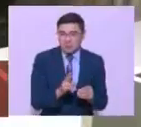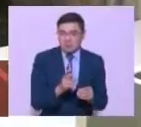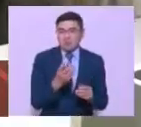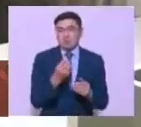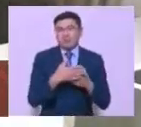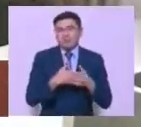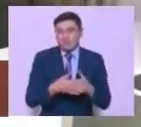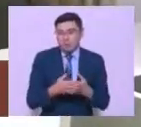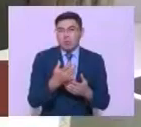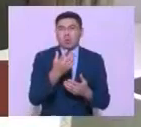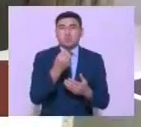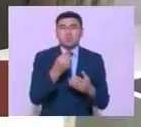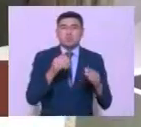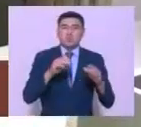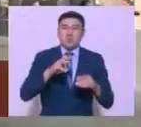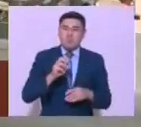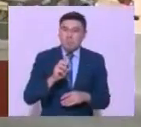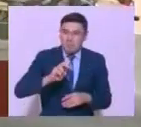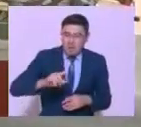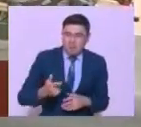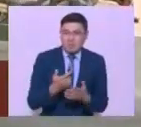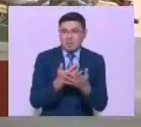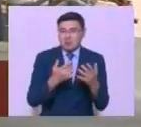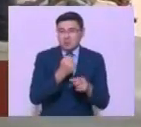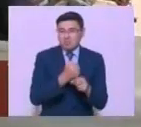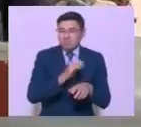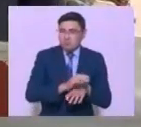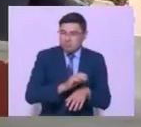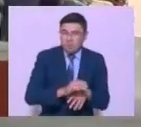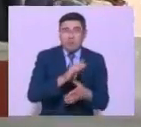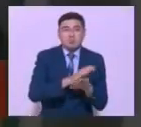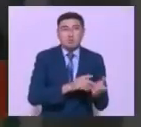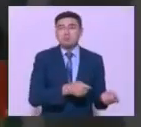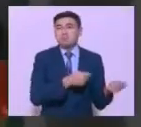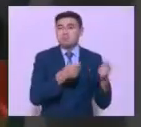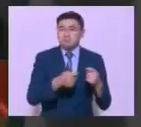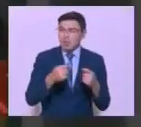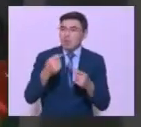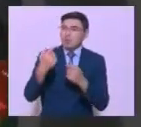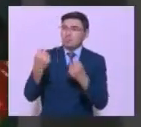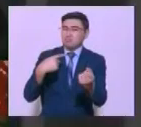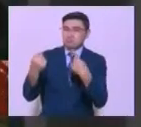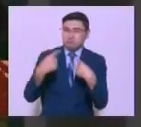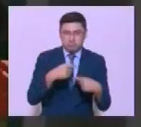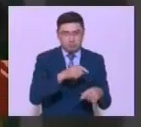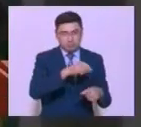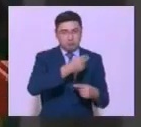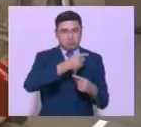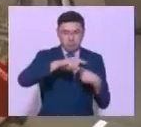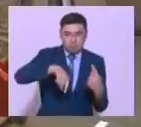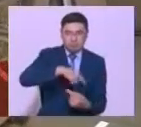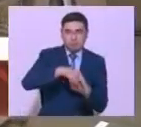шығарумен айналысады. Кәсіпкер ауыл аманаты жобасының арқасында өңірдегі әлеуметтік мекемелерден тапсырыс алып, ісін дөңгелетіп отырғанын